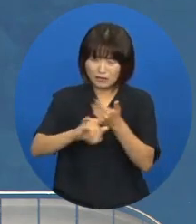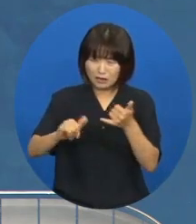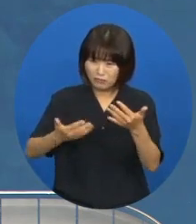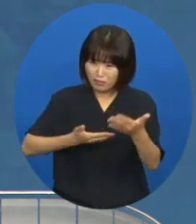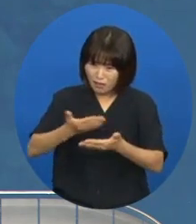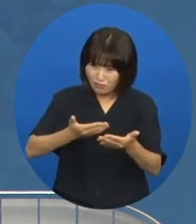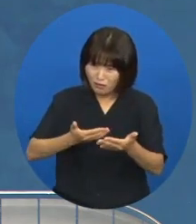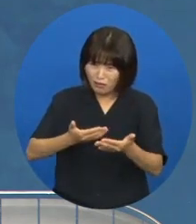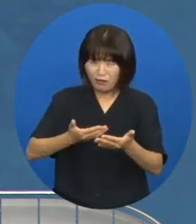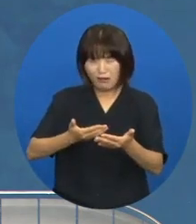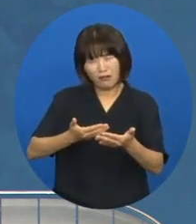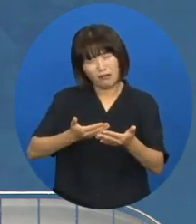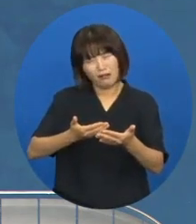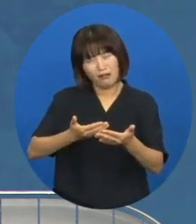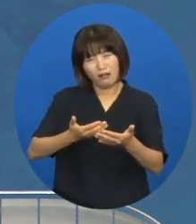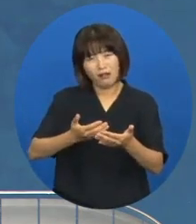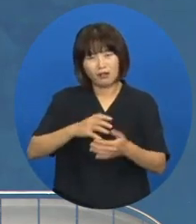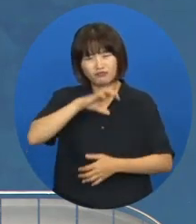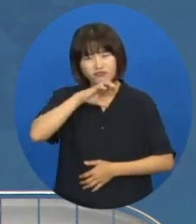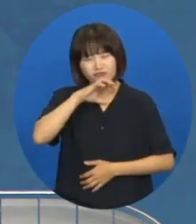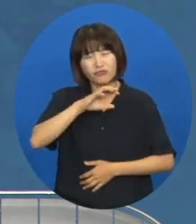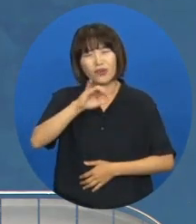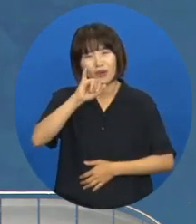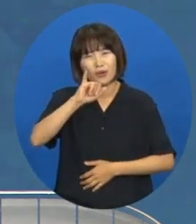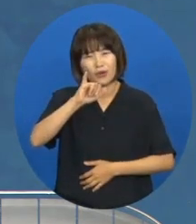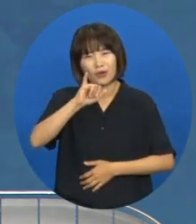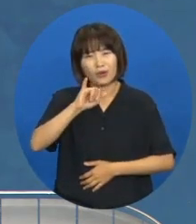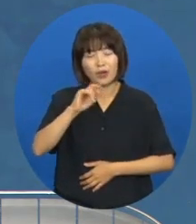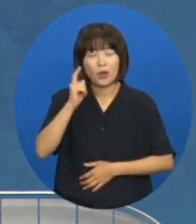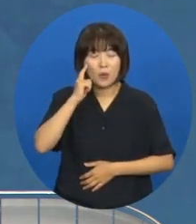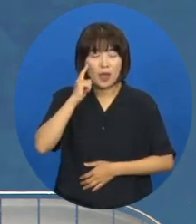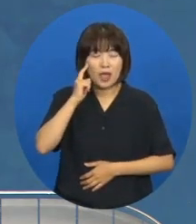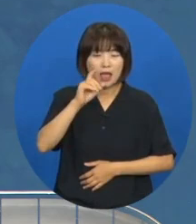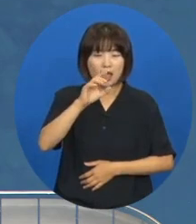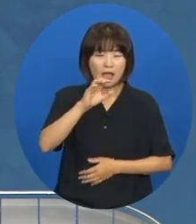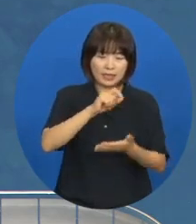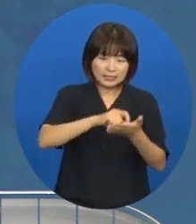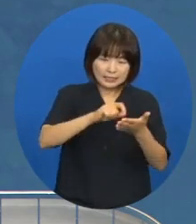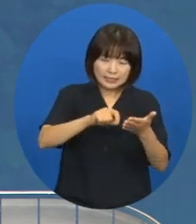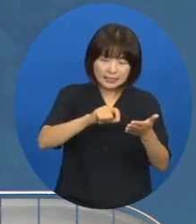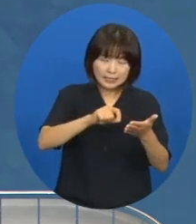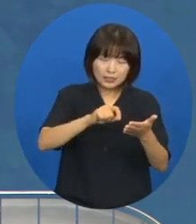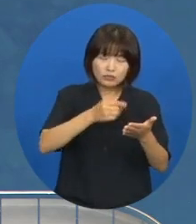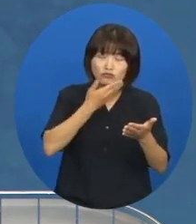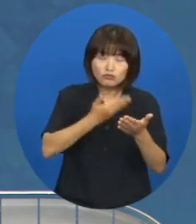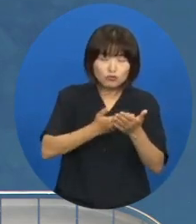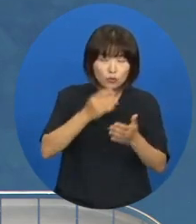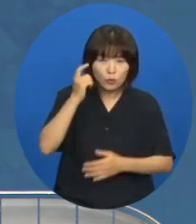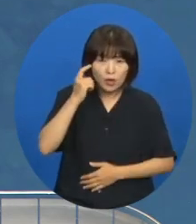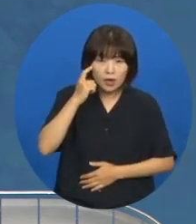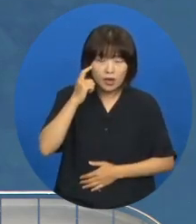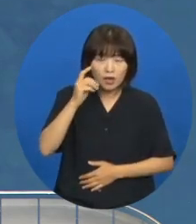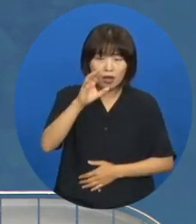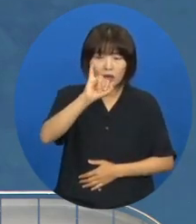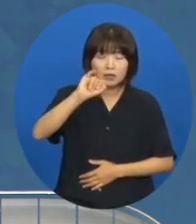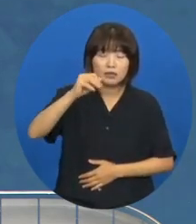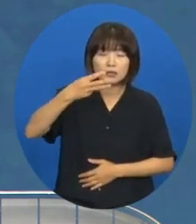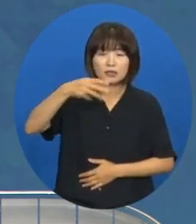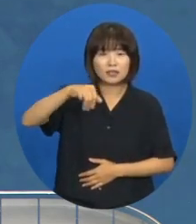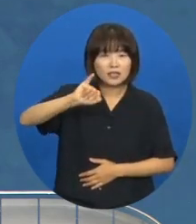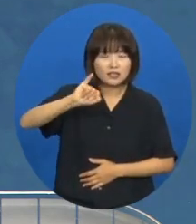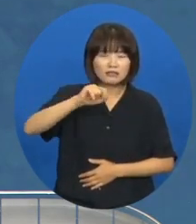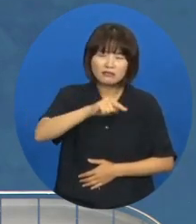그런 반응인 거예요. 왜 일기가 그렇게 중요한 거죠? 사실은 일기는 아무것도